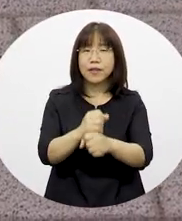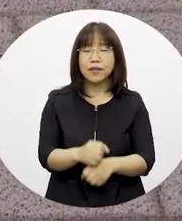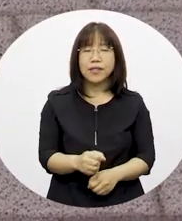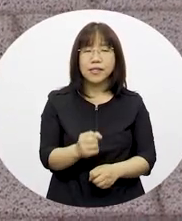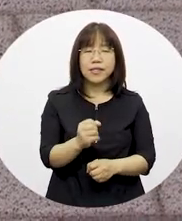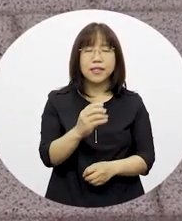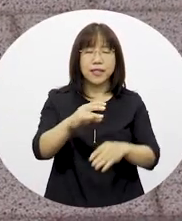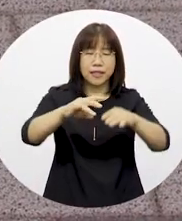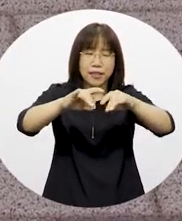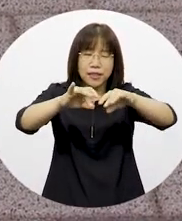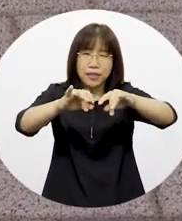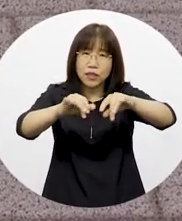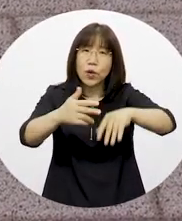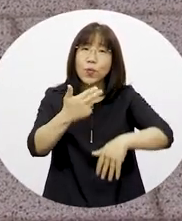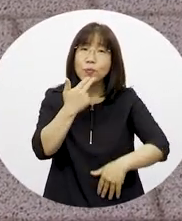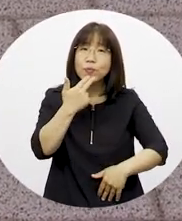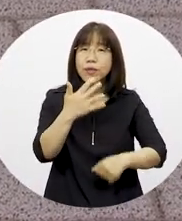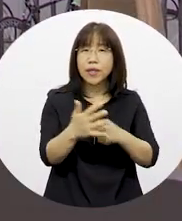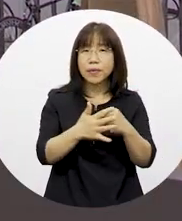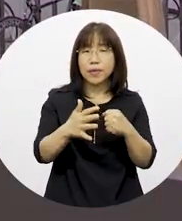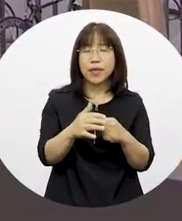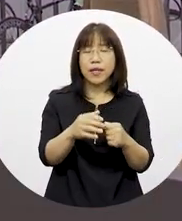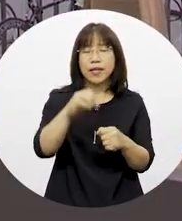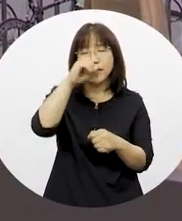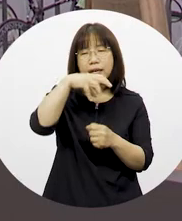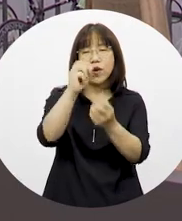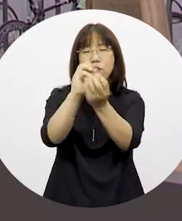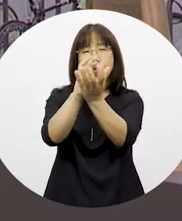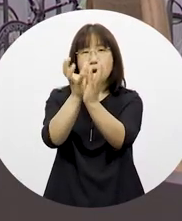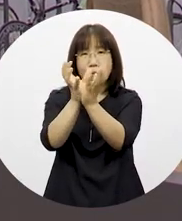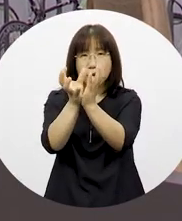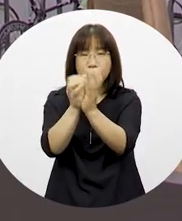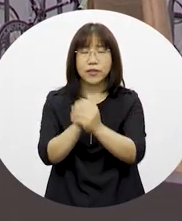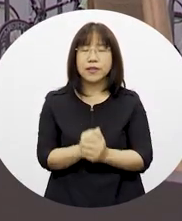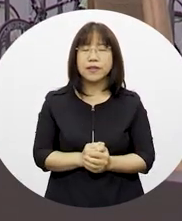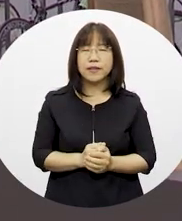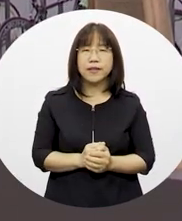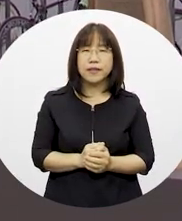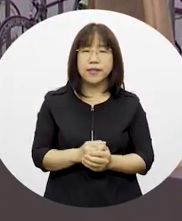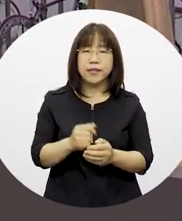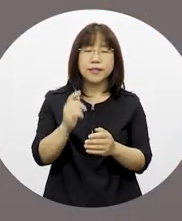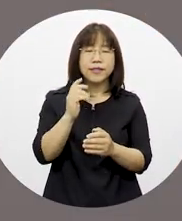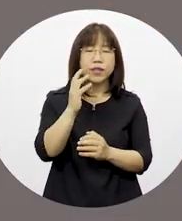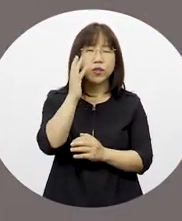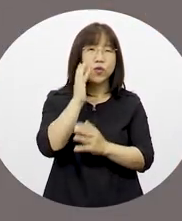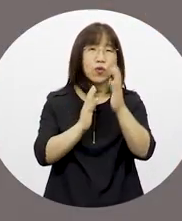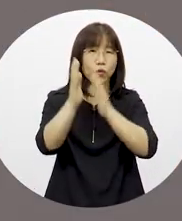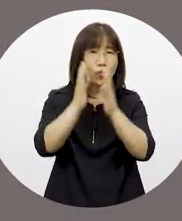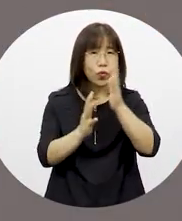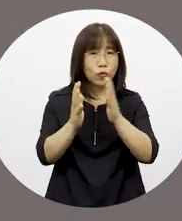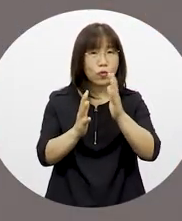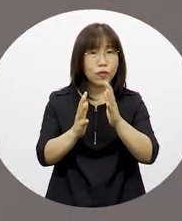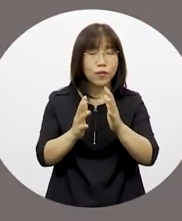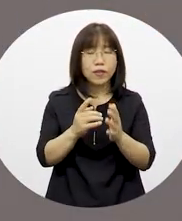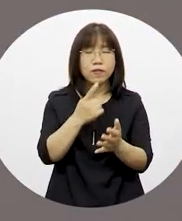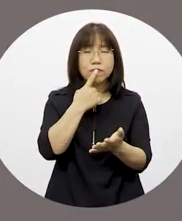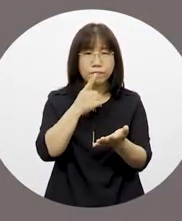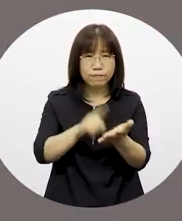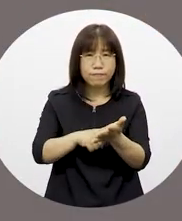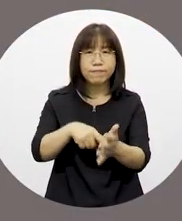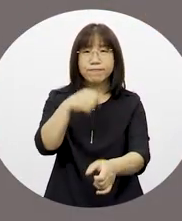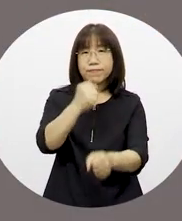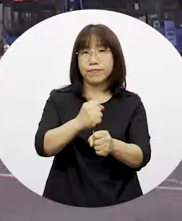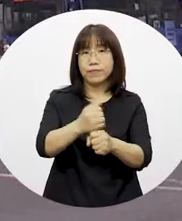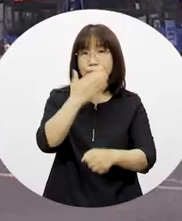흙이 없어 직접 나무를 심기 어려운 콘크리트, 아스팔트 등에 별도의 바닥 공사 없이 녹지 쉼터를 만들 수